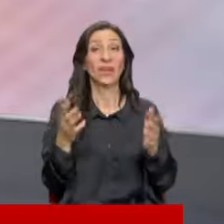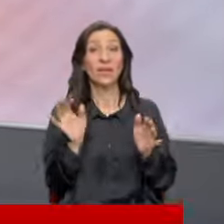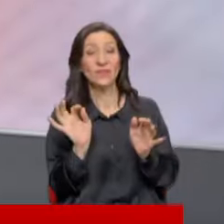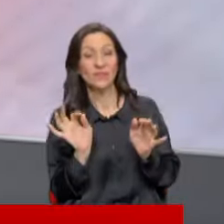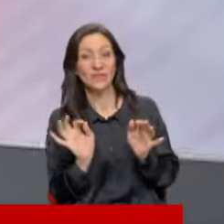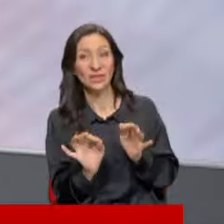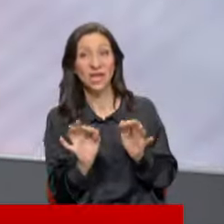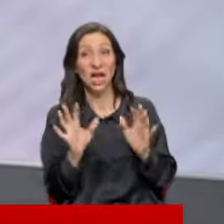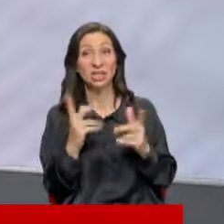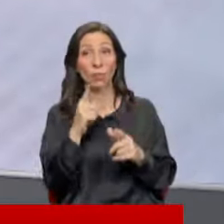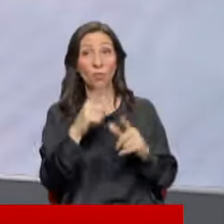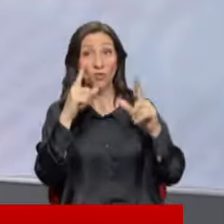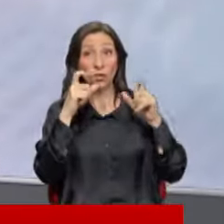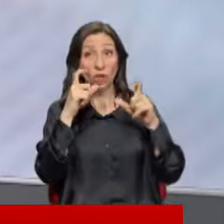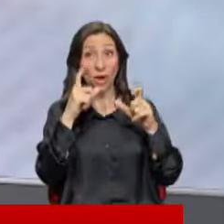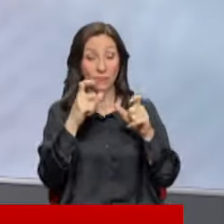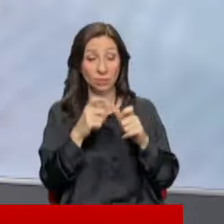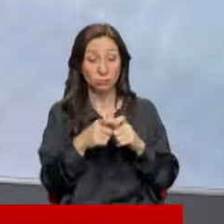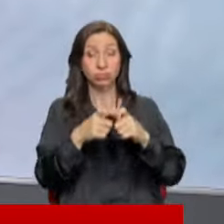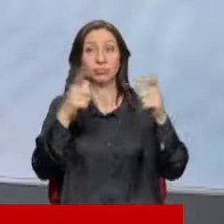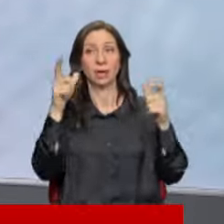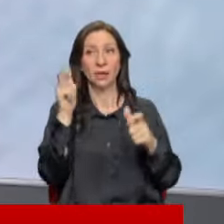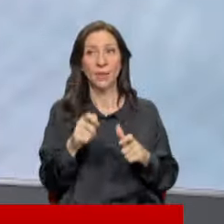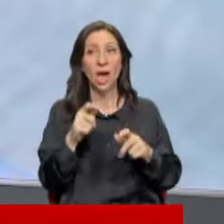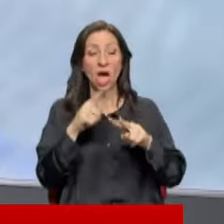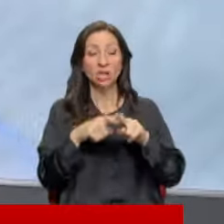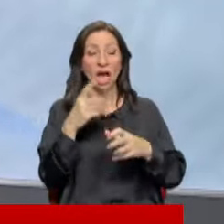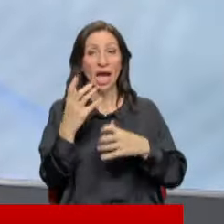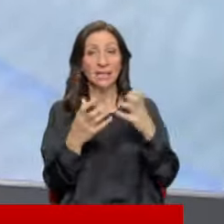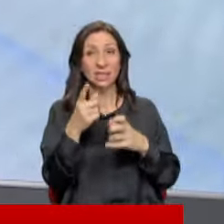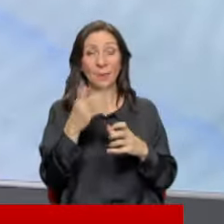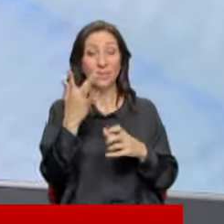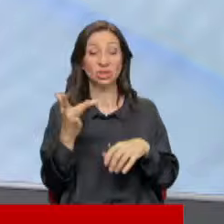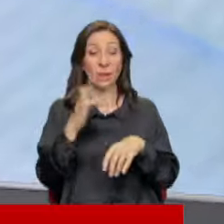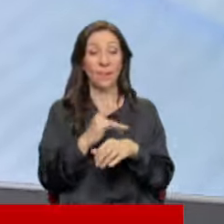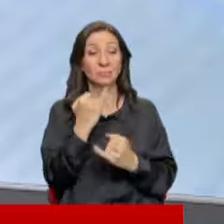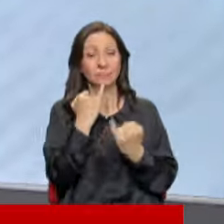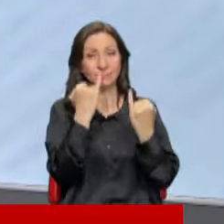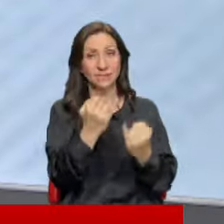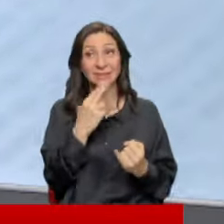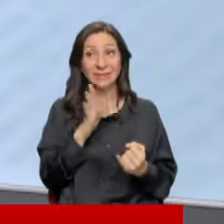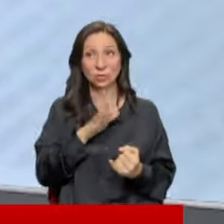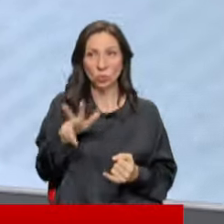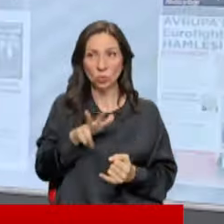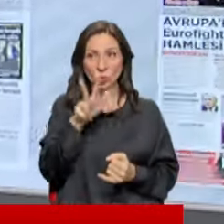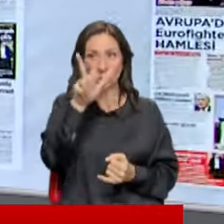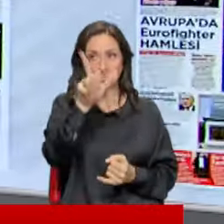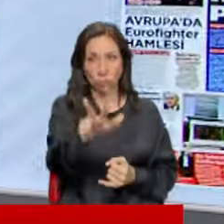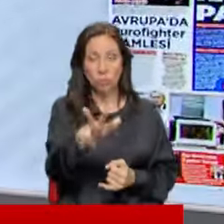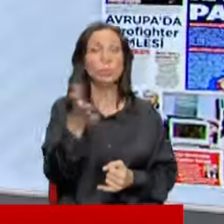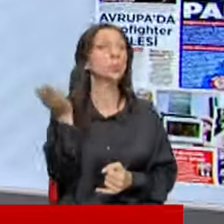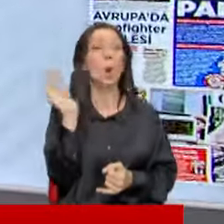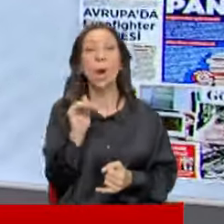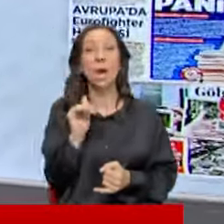fitili acaba bu fotoğraf mı ateşledi? Ayşe Ateş'in Beştepe'ye çıkışı, kızlarıyla birlikte Beştepe'ye çıkışı.